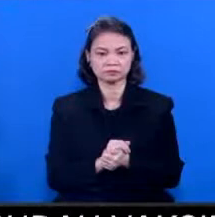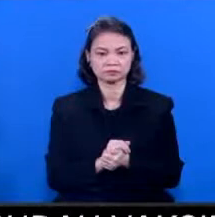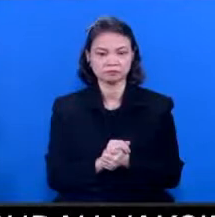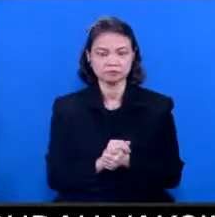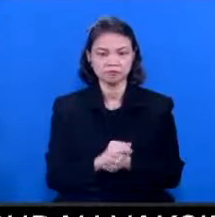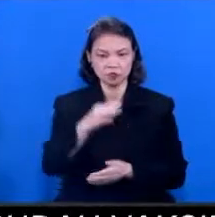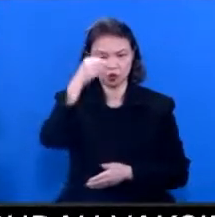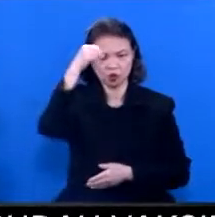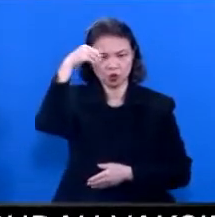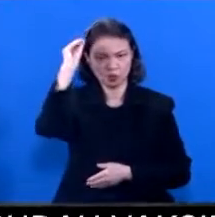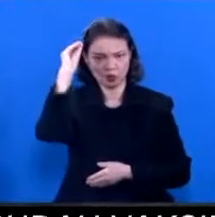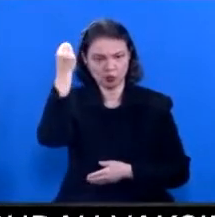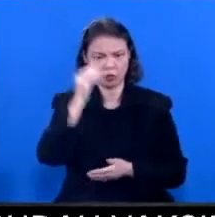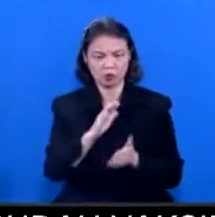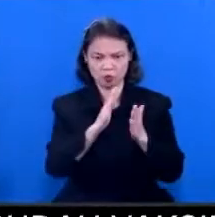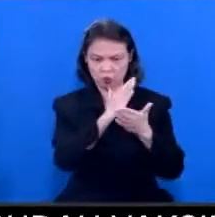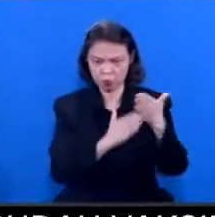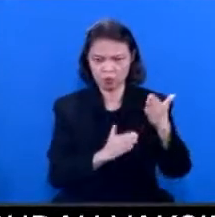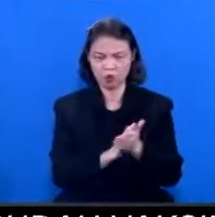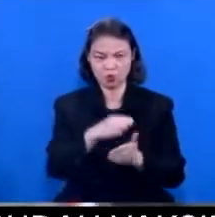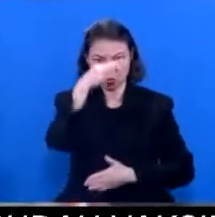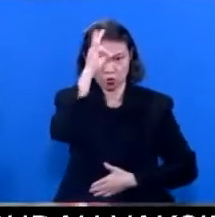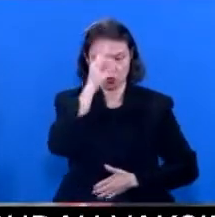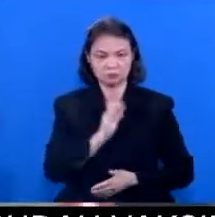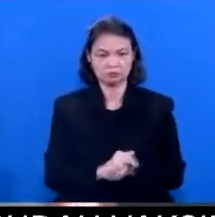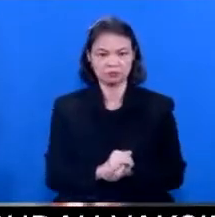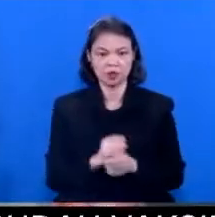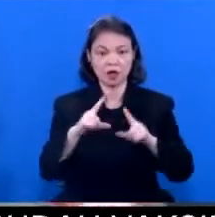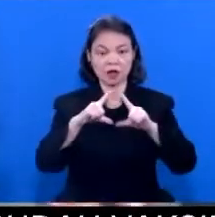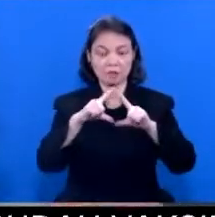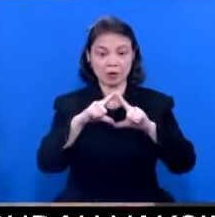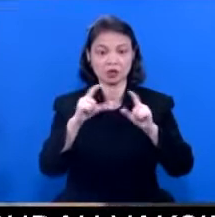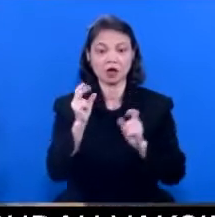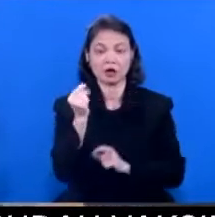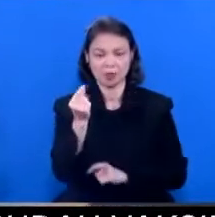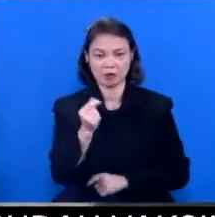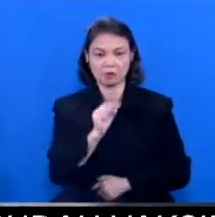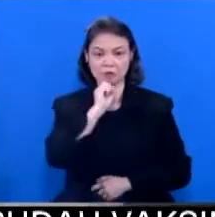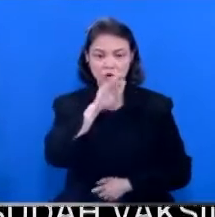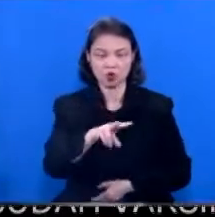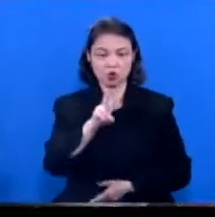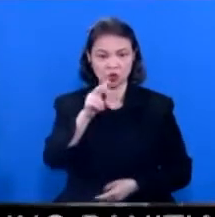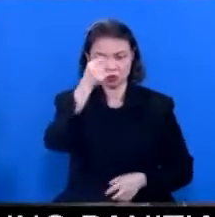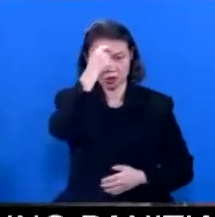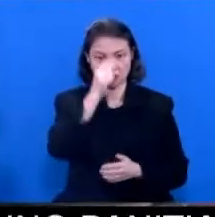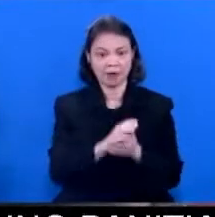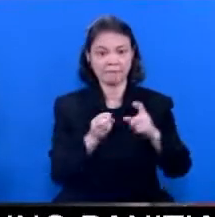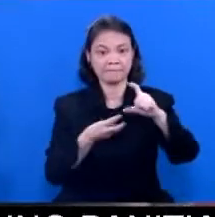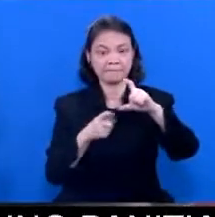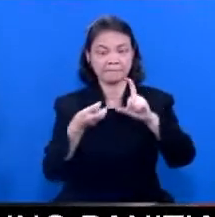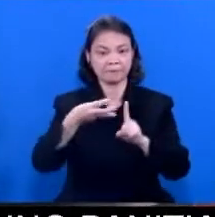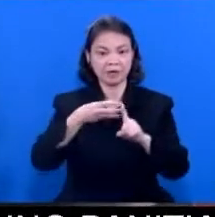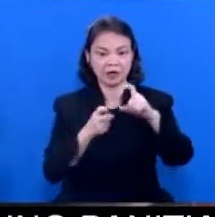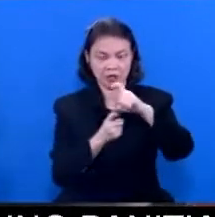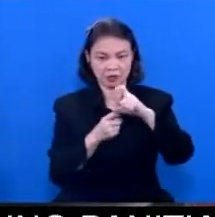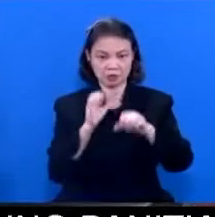Kepala Bagian Penerangan Umum Divisi Humas Polri, Kombes Ahmad Ramadan menyebut dua tersangka berinisial BS ditangkap di